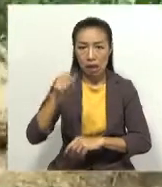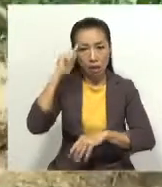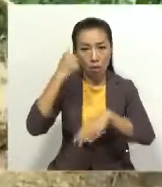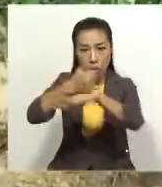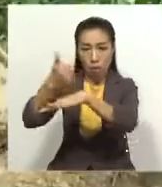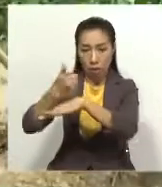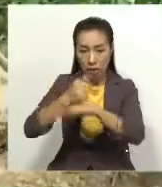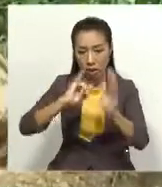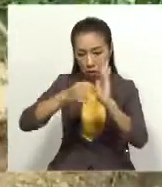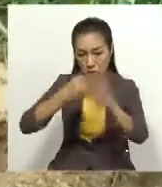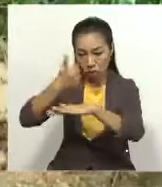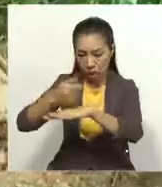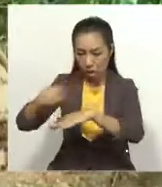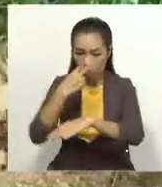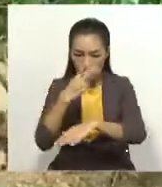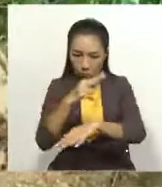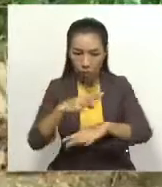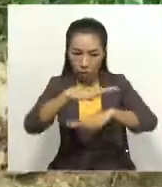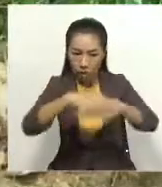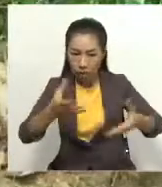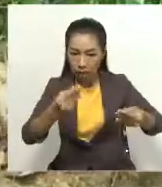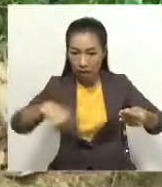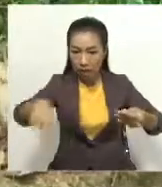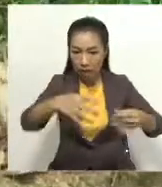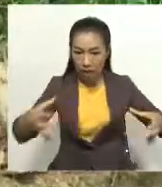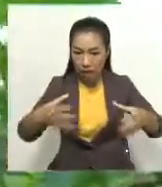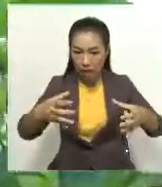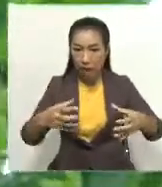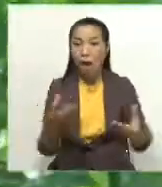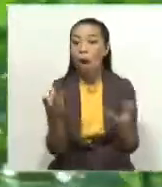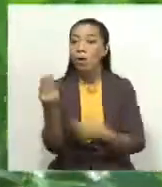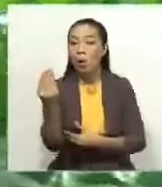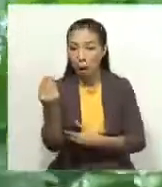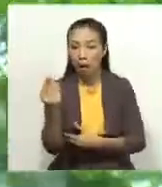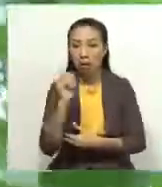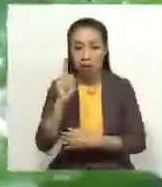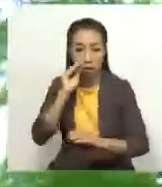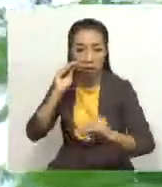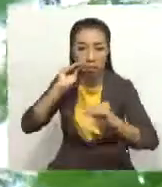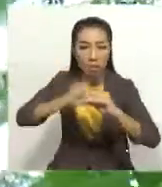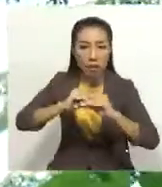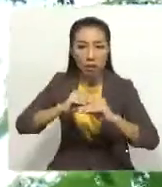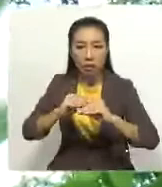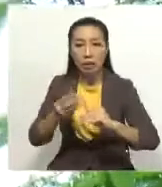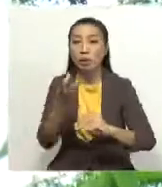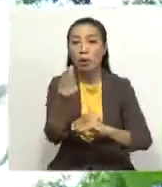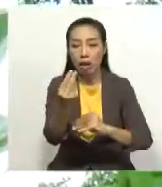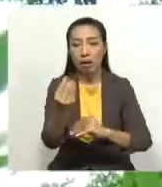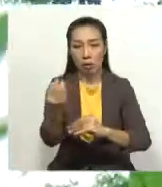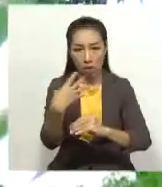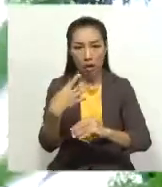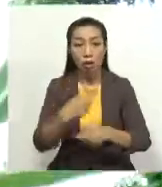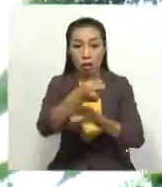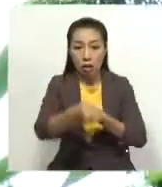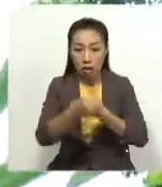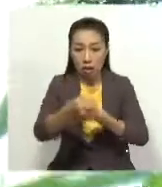ดกลุ่มเป้าหมายให้ชัดเจนว่ามีพื้นที่ทำการเกษตรอินทรีย์เท่าไหร่และจะขยายอีกจำนวนเท่าไหร่เน้นการทำเกษ